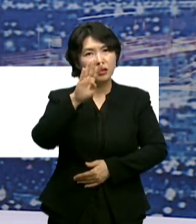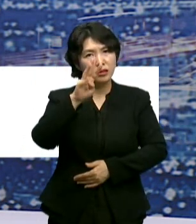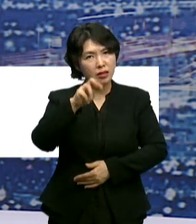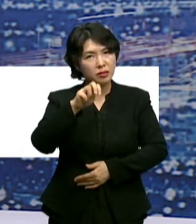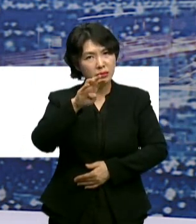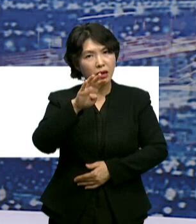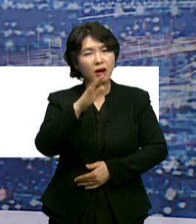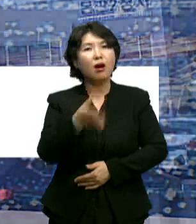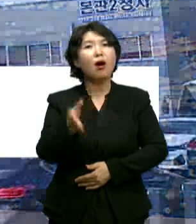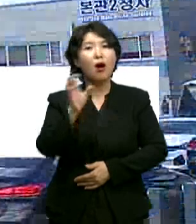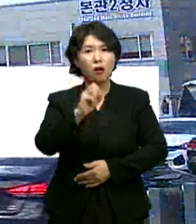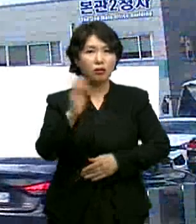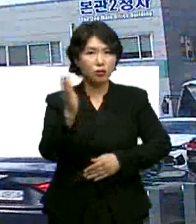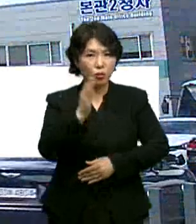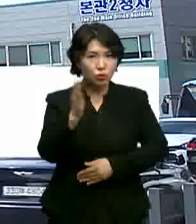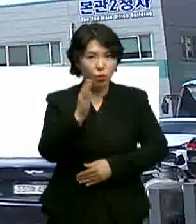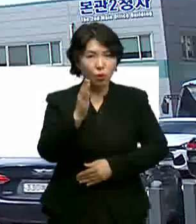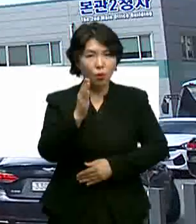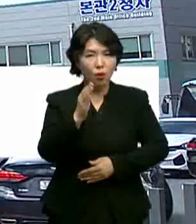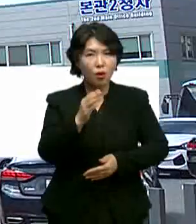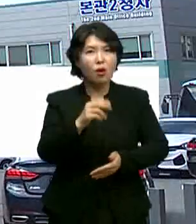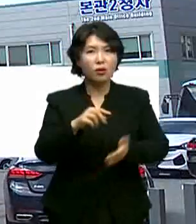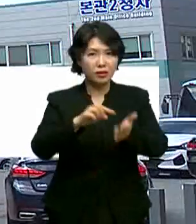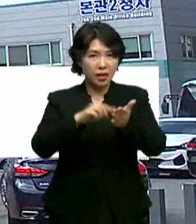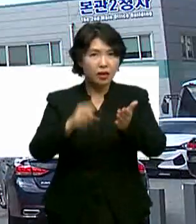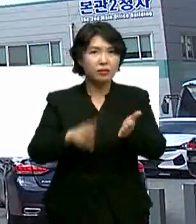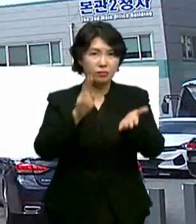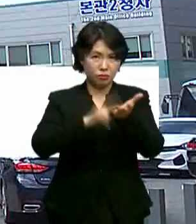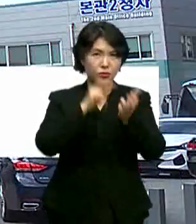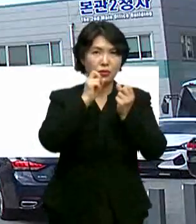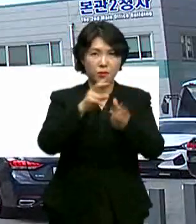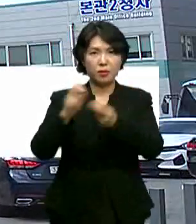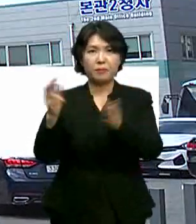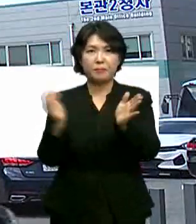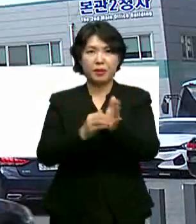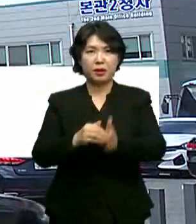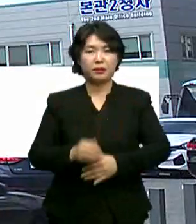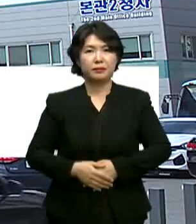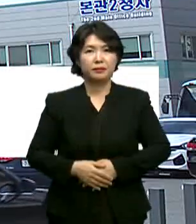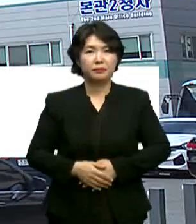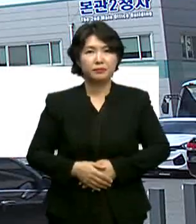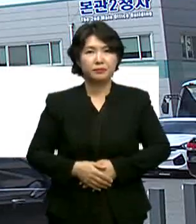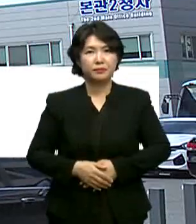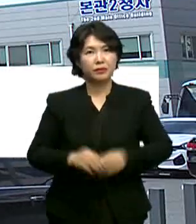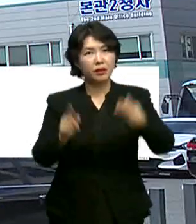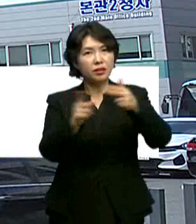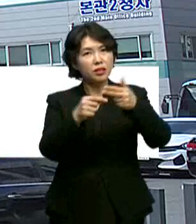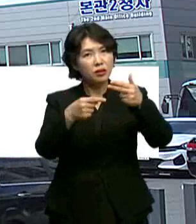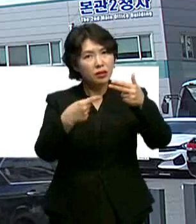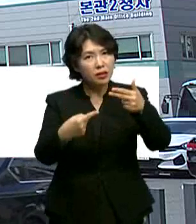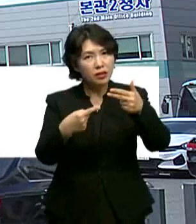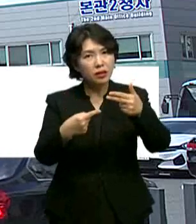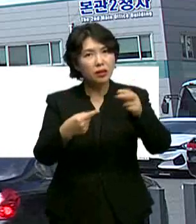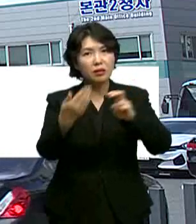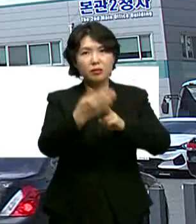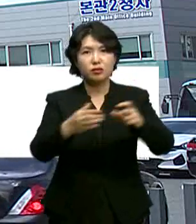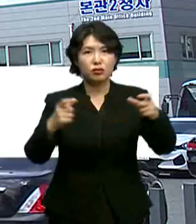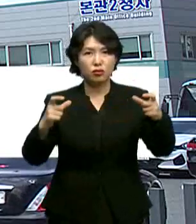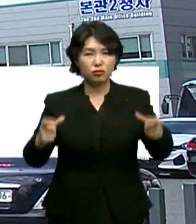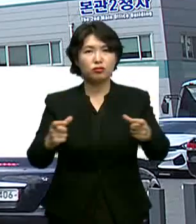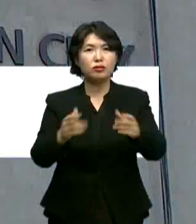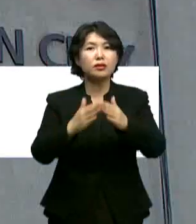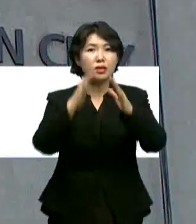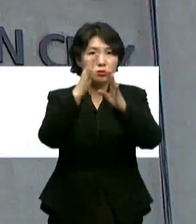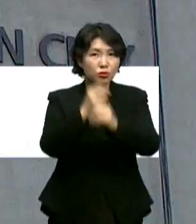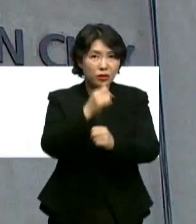원을 부과하고 고지서를 발송했다고 밝혔습니다. 주민세는 7월 1일 현재 미출구에 주소를 둔